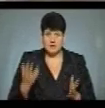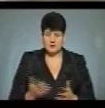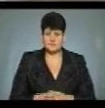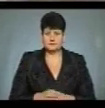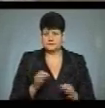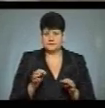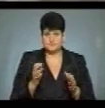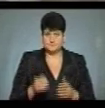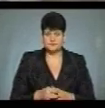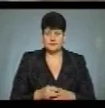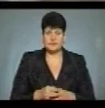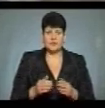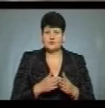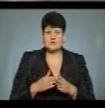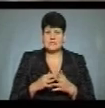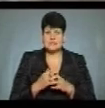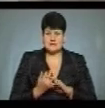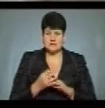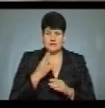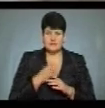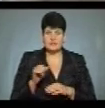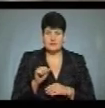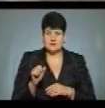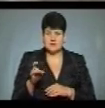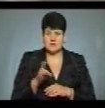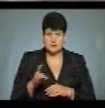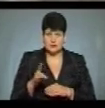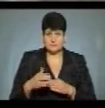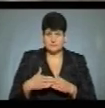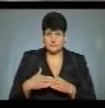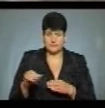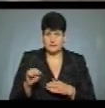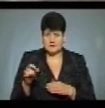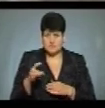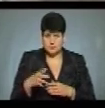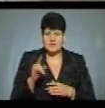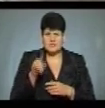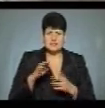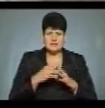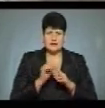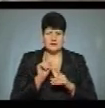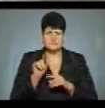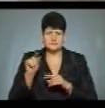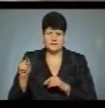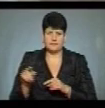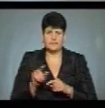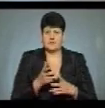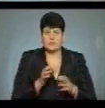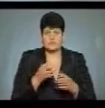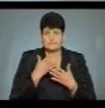абсолютно. І сусідні села об'їздили, Тавлянського району, бо до того село Вівся межує з Тавлянським районом Підгаєцьким. Там ті села обходили, об'їздили і